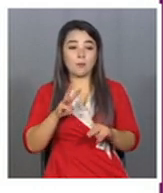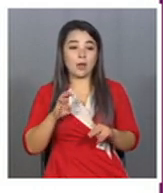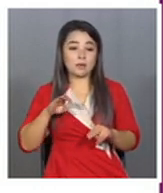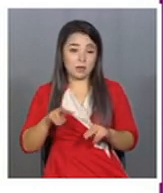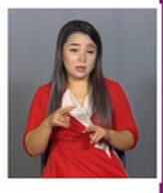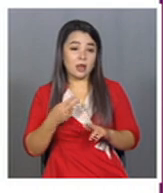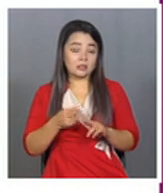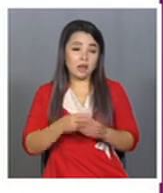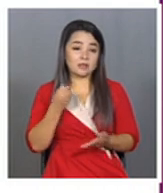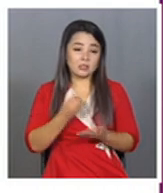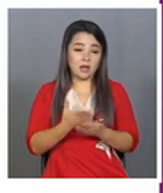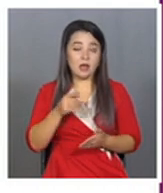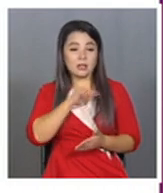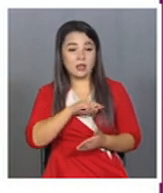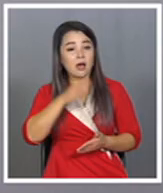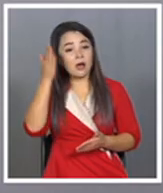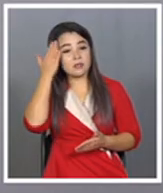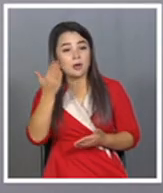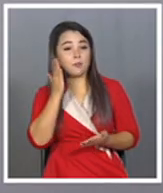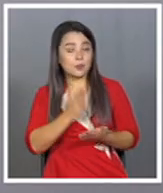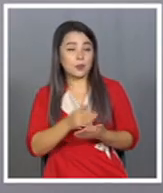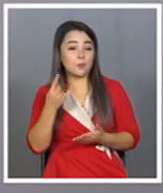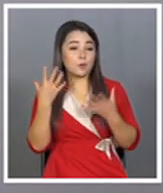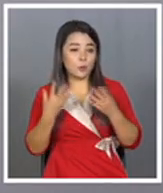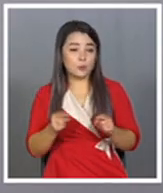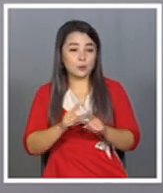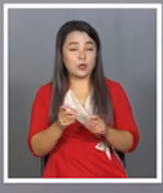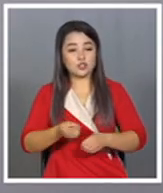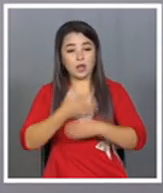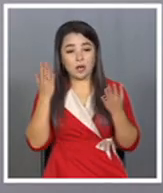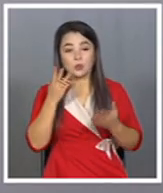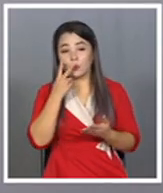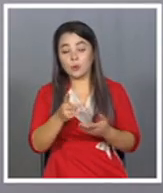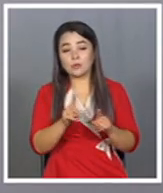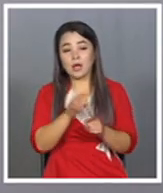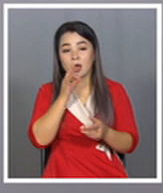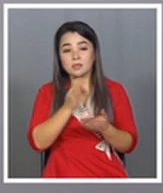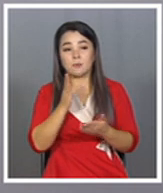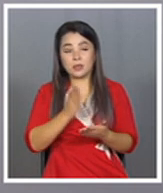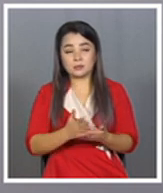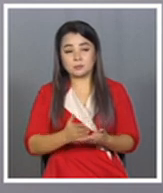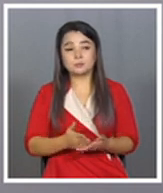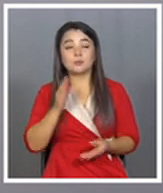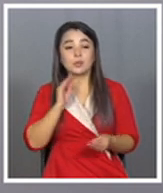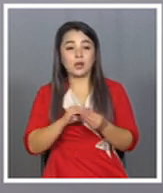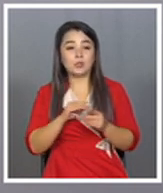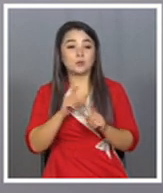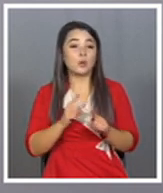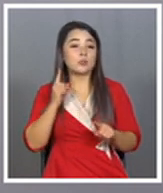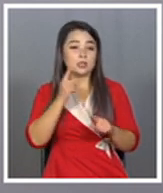асыл дара қасиетің болса, бір күні жарық көреді деген мағына береді. Тұрақты сөз